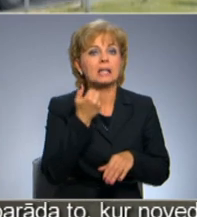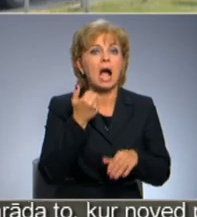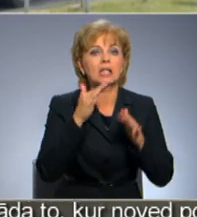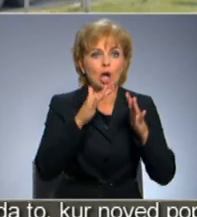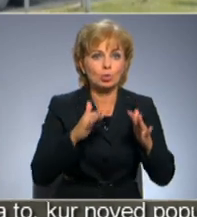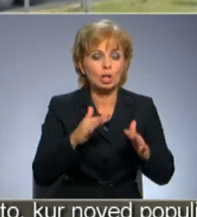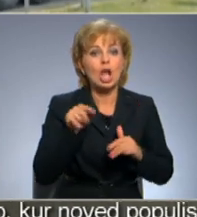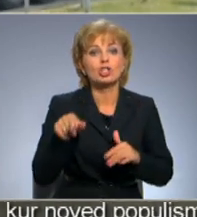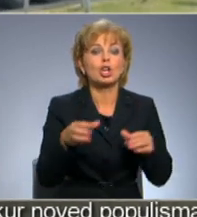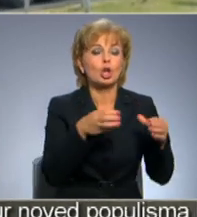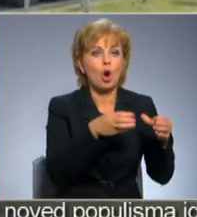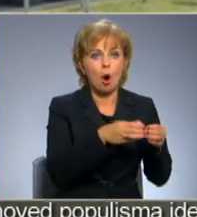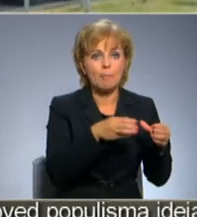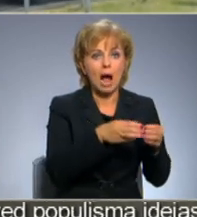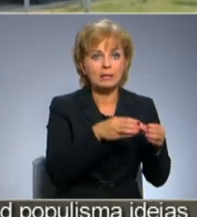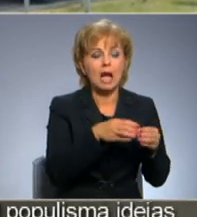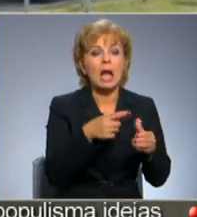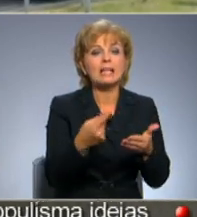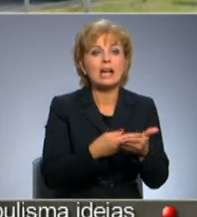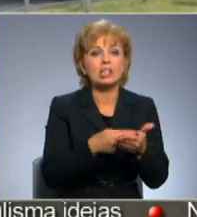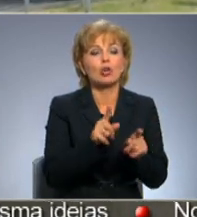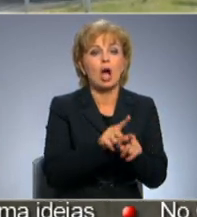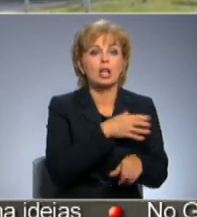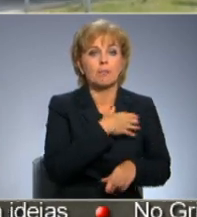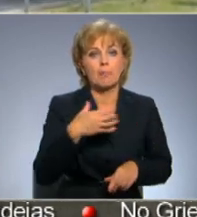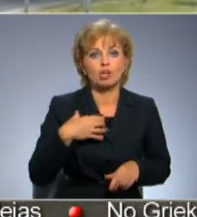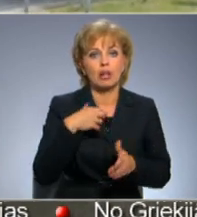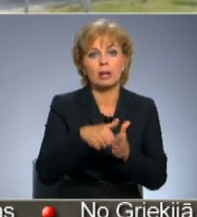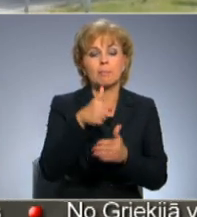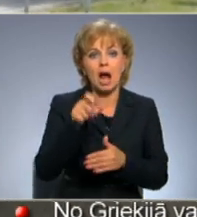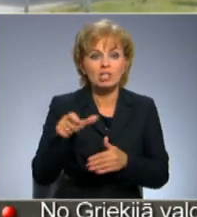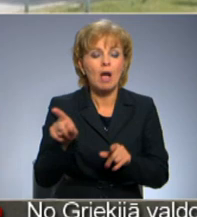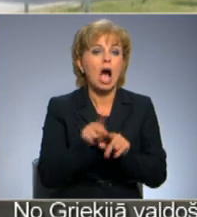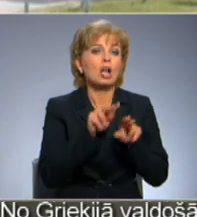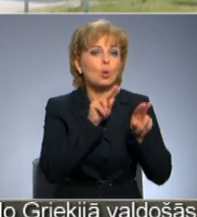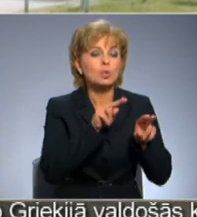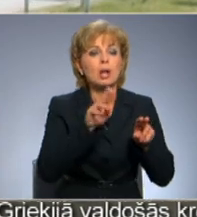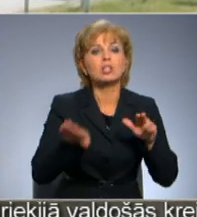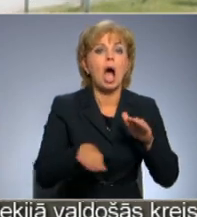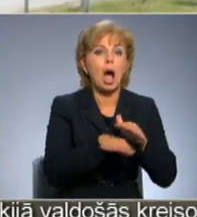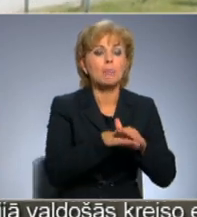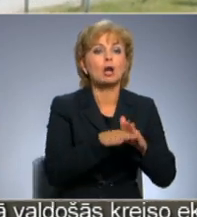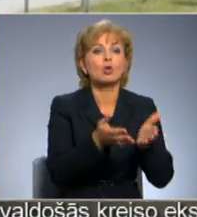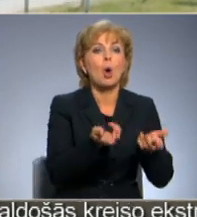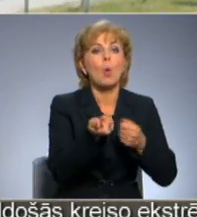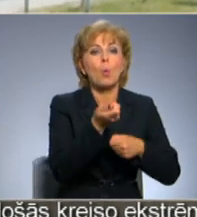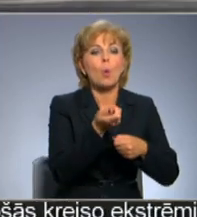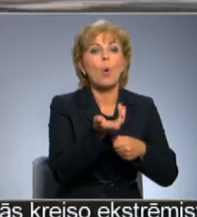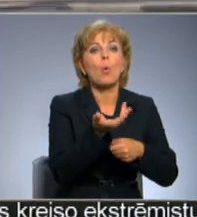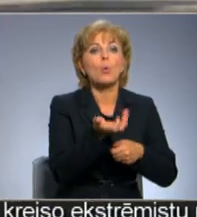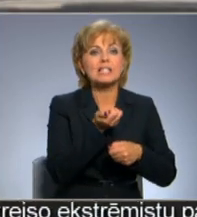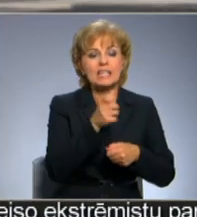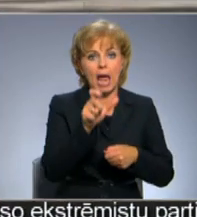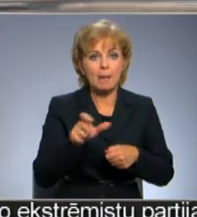šī komanda un komandā, ieskaitot arī pašvaldības pārstāvis, uzraudzību, apakšuzņēmējs, ja viņi spēlētu